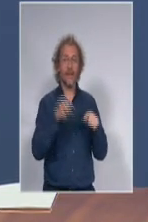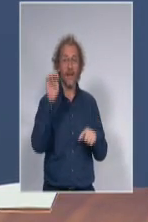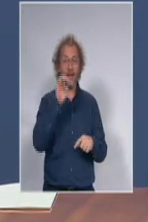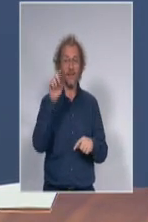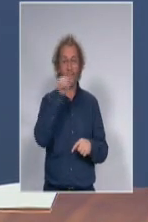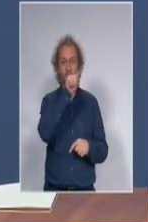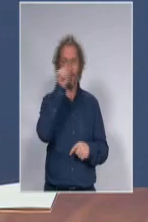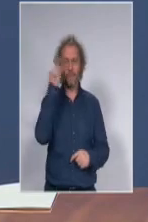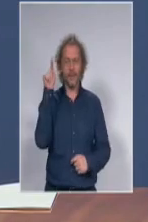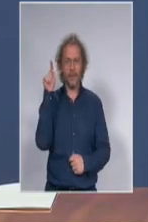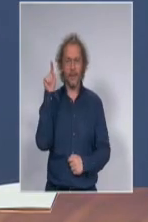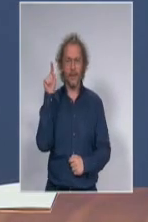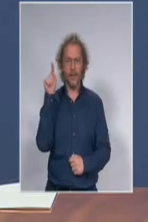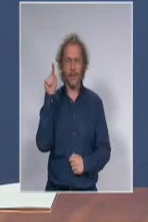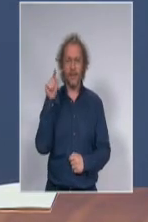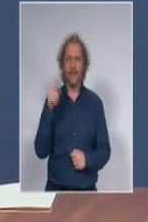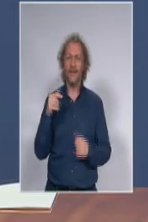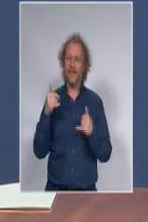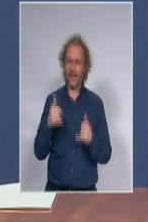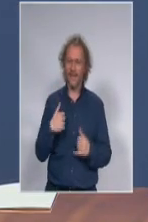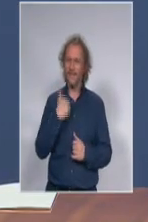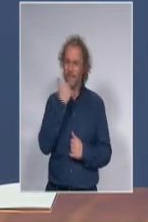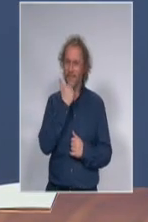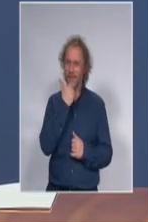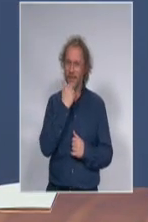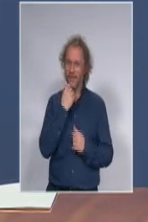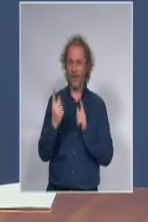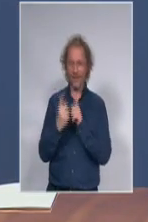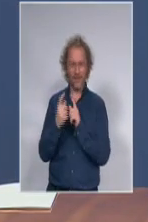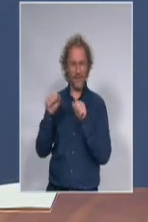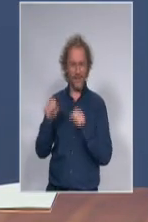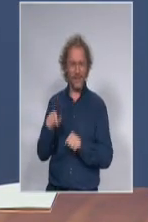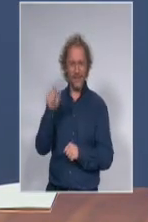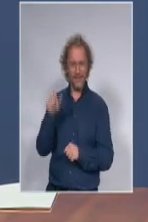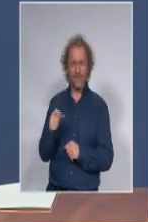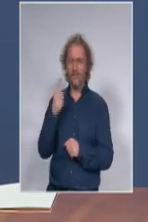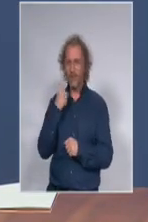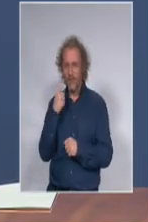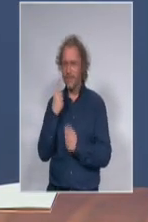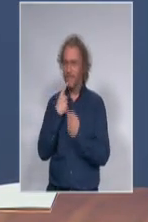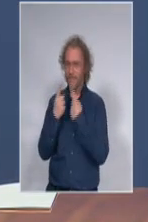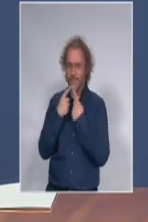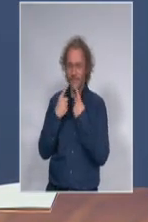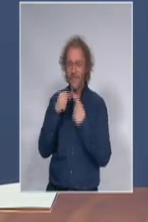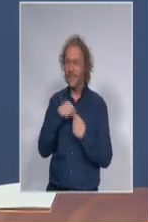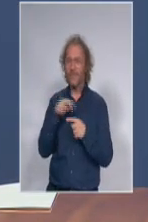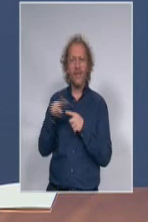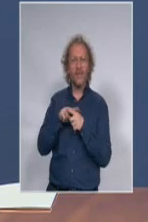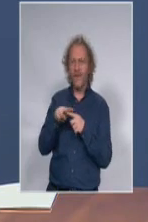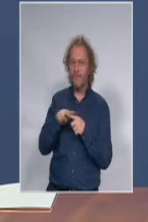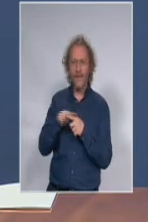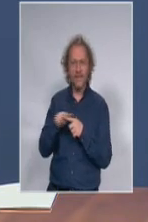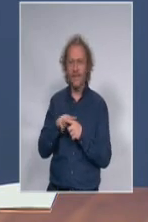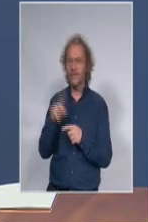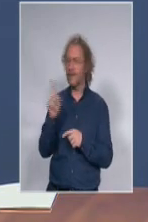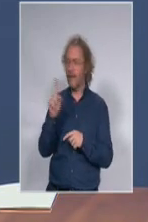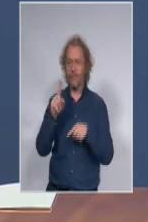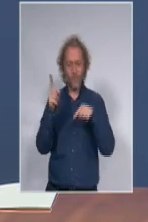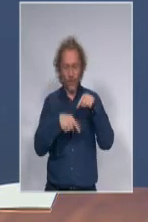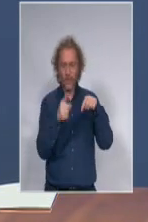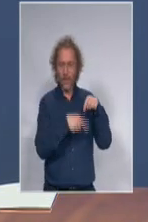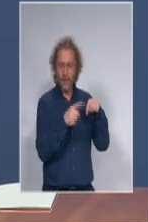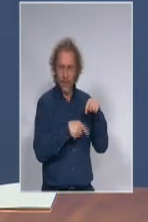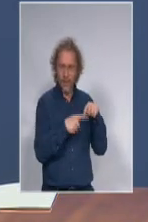Moja molba privatnim vlasnicima je da pokušaju da se uzdrže samo 2 meseca, onda ćemo zajednički pronalaziti rešenje i pomoći